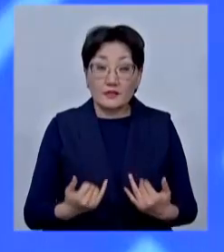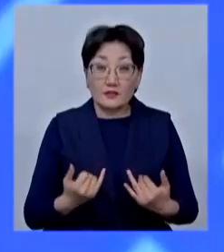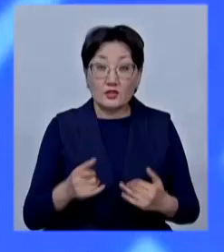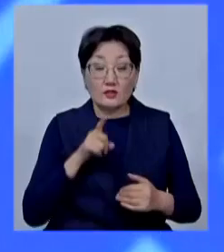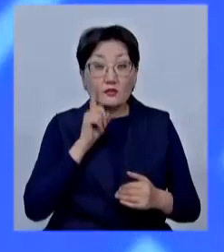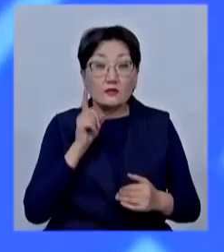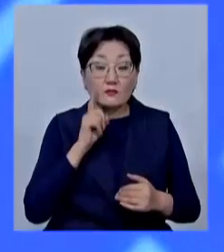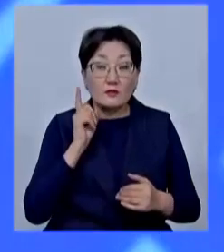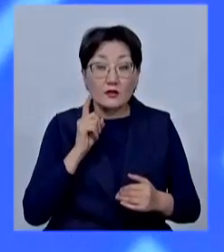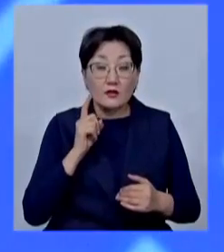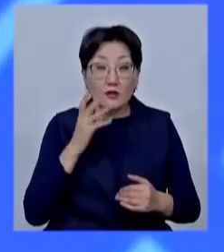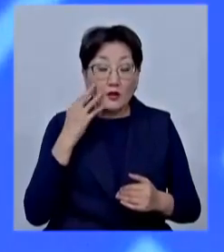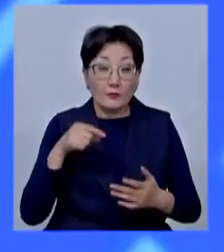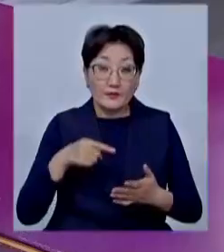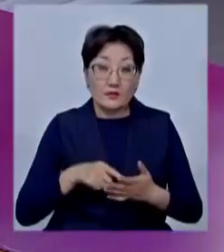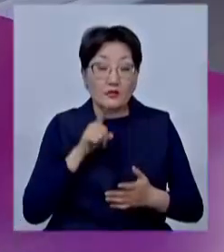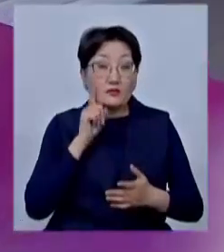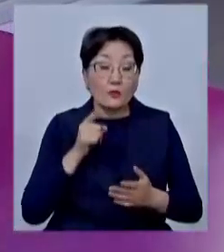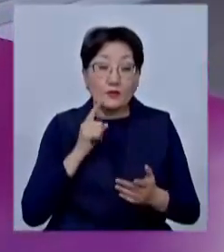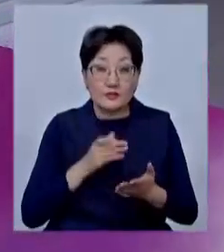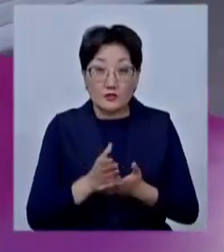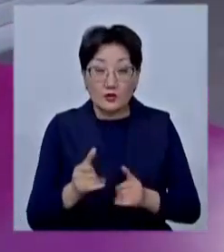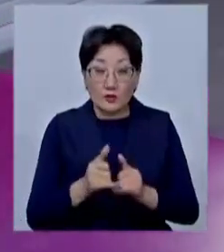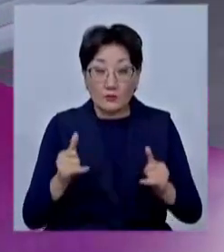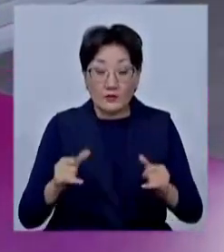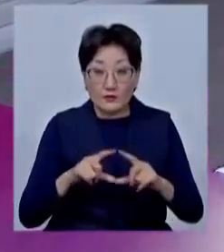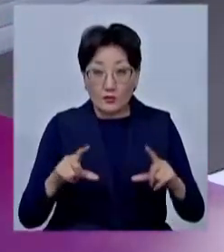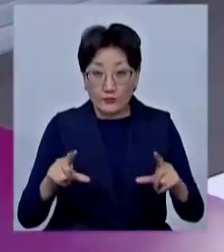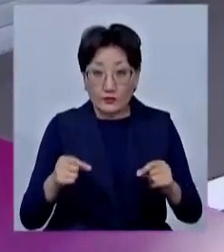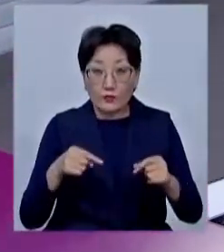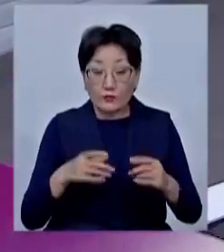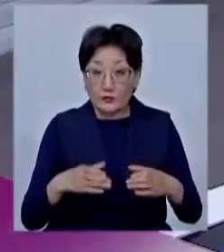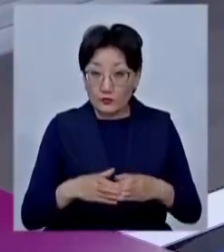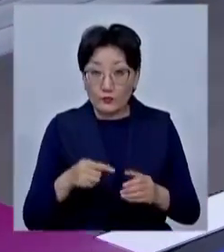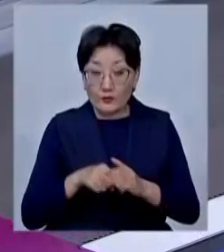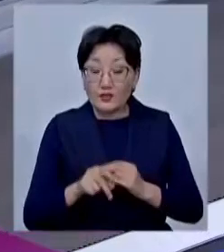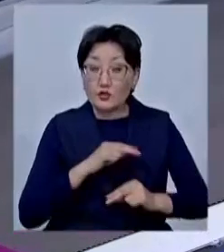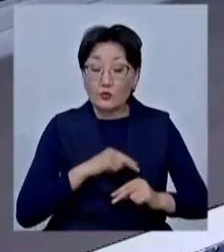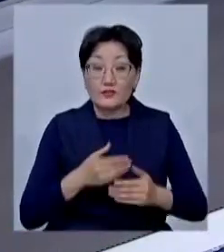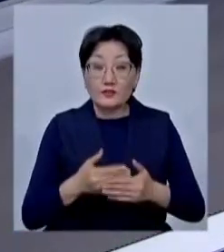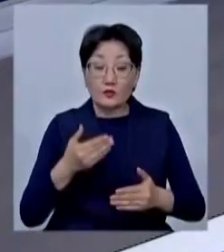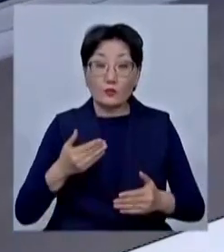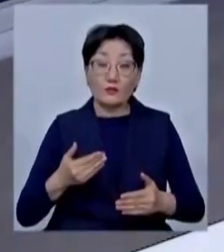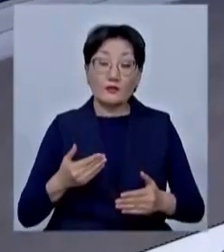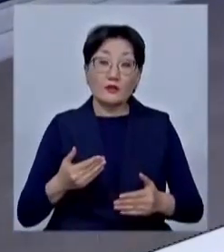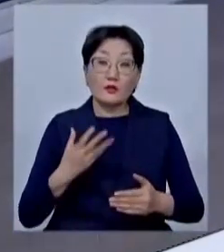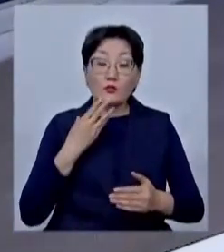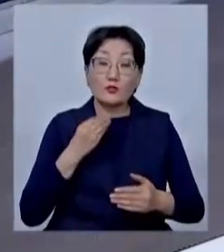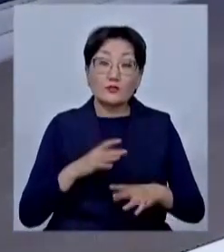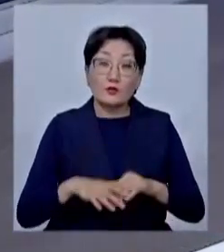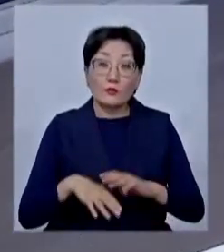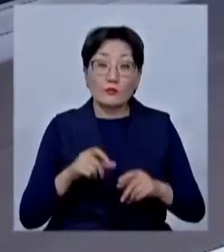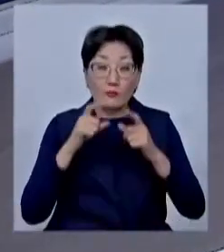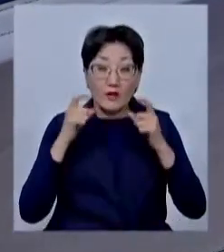жастар Алматы қаласының жастар саясатын дамыту мемлекеттік қорында жұмыс істеймін. Біз осы жақында ғана өз қолымызбен